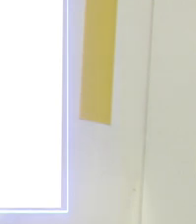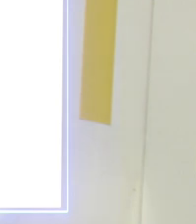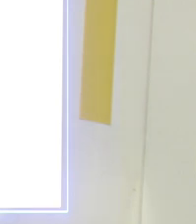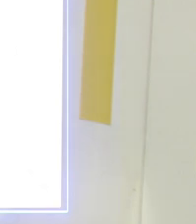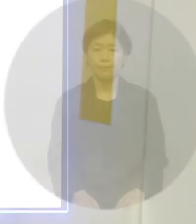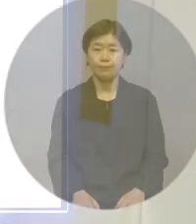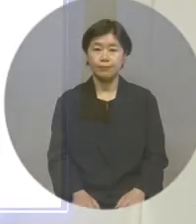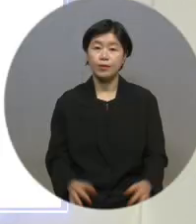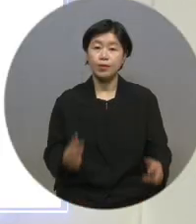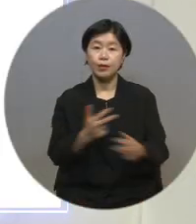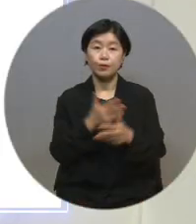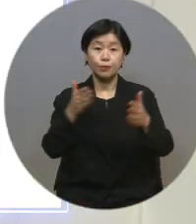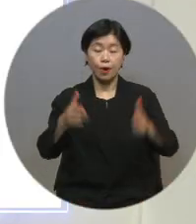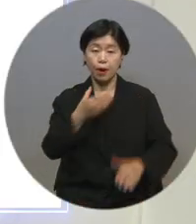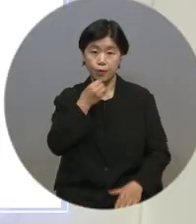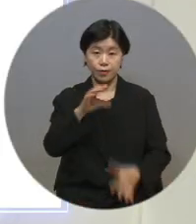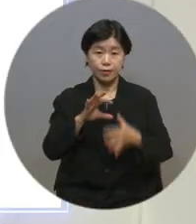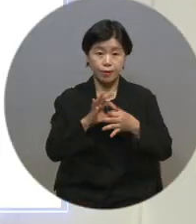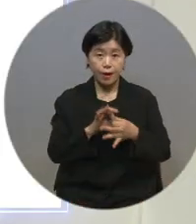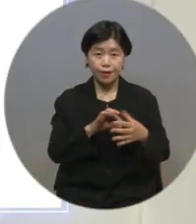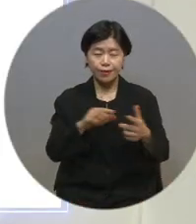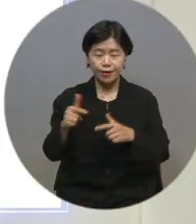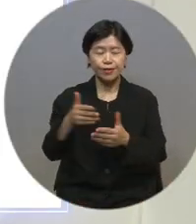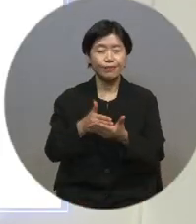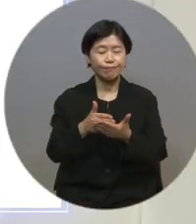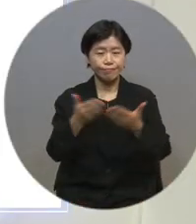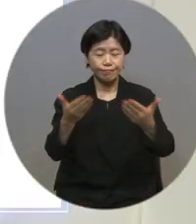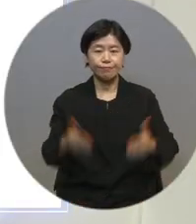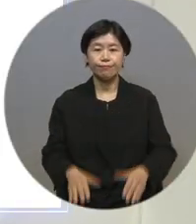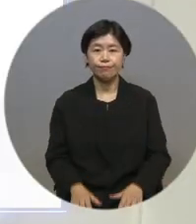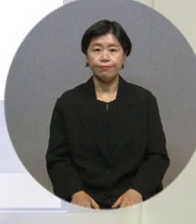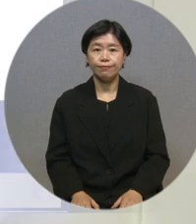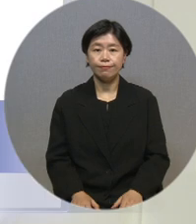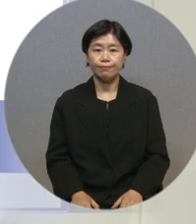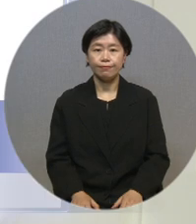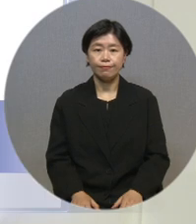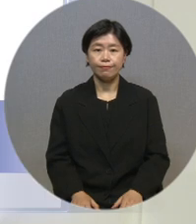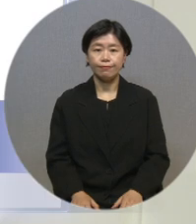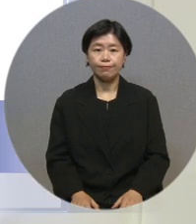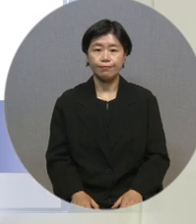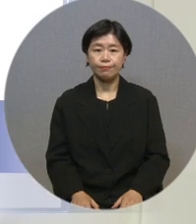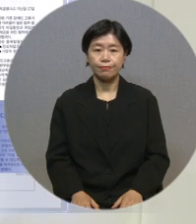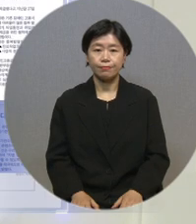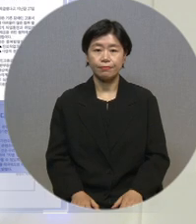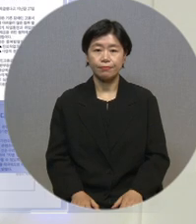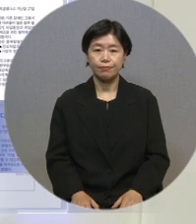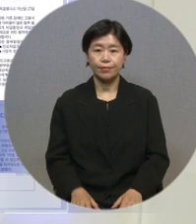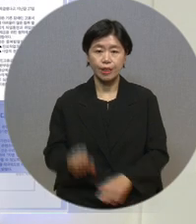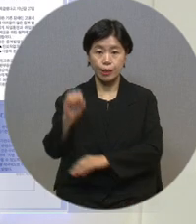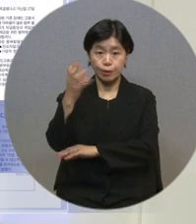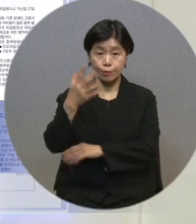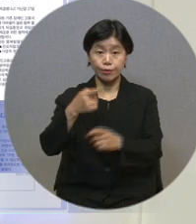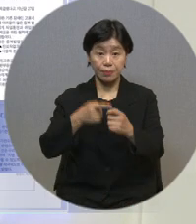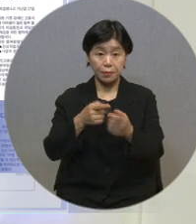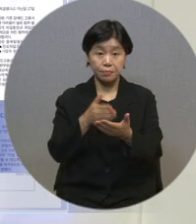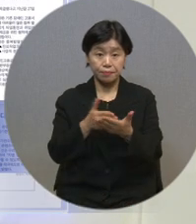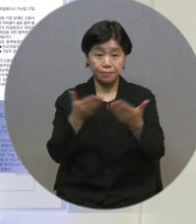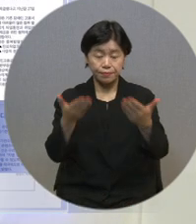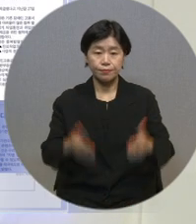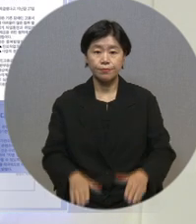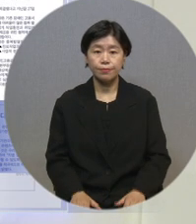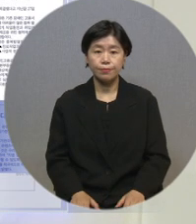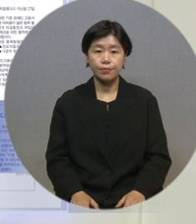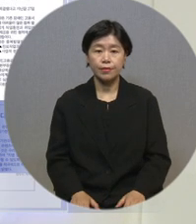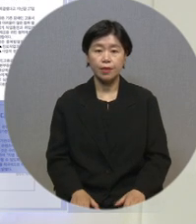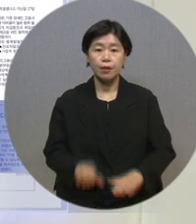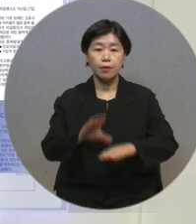한 주간에 복직의 소식을 장애인 신문과 함께 만나봅니다 먼저 오늘 장애인 신문 첫 번째 소식입니다